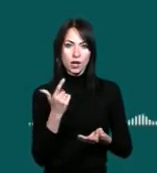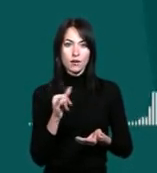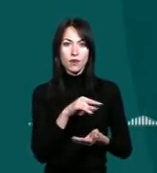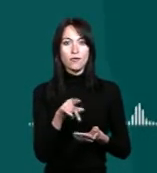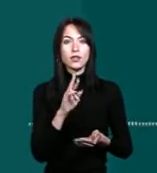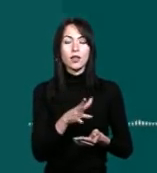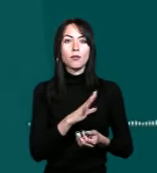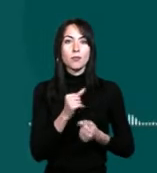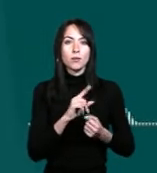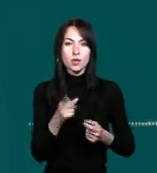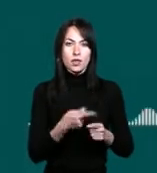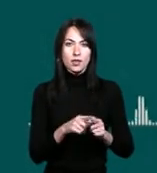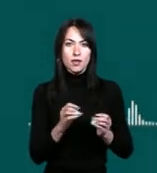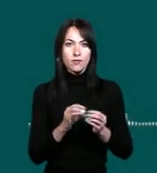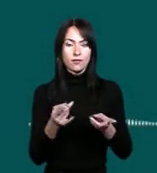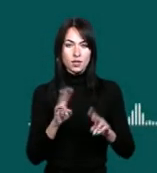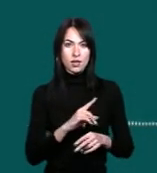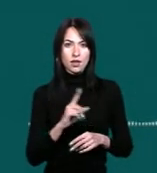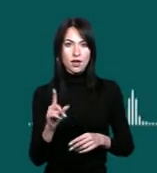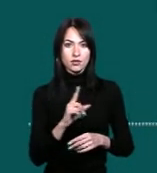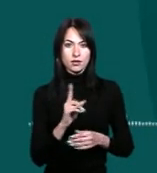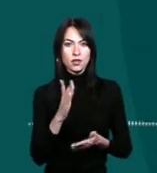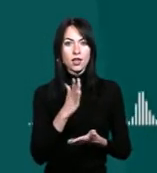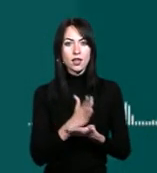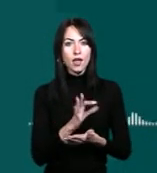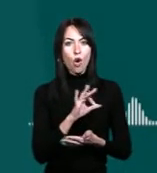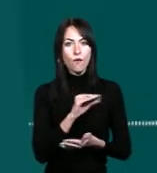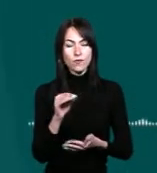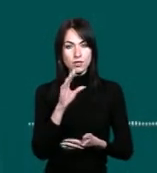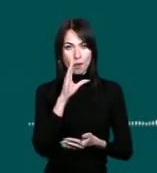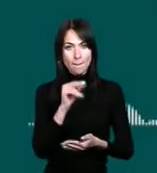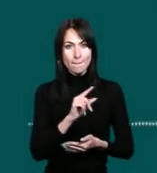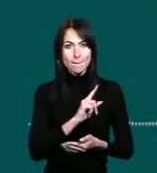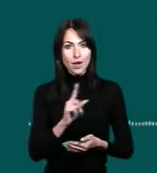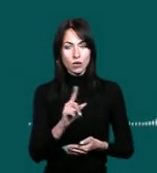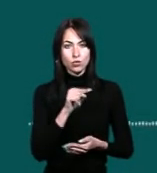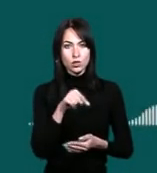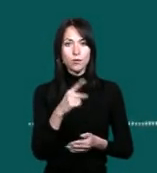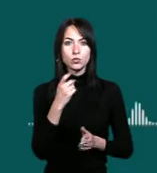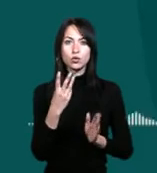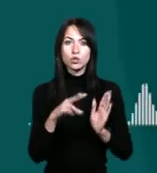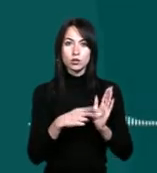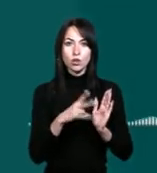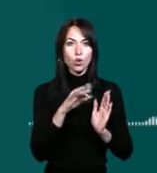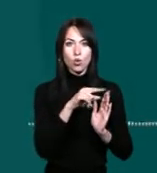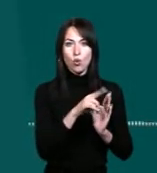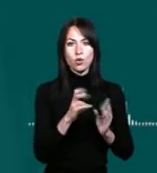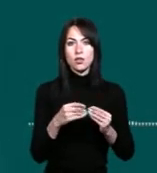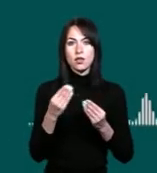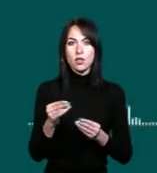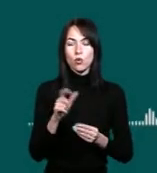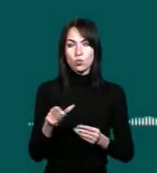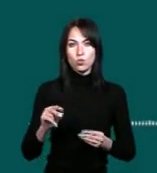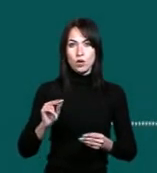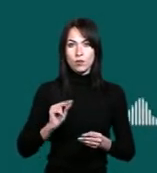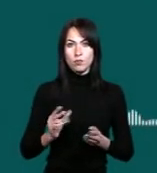так и ездит. Есть официальный маршрут, который там 137, но он не дает там людям работать.